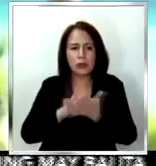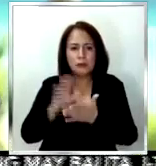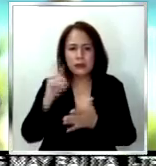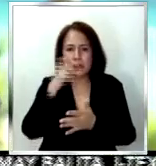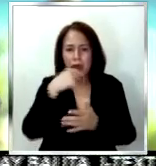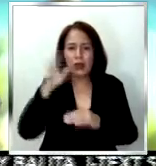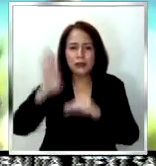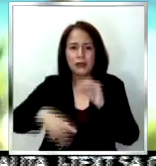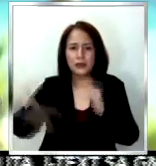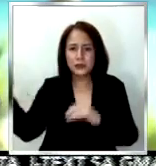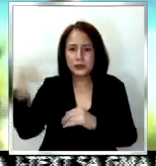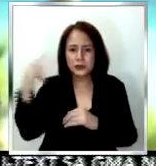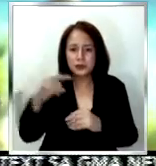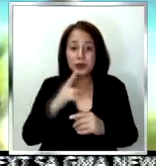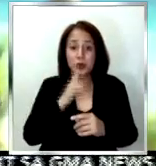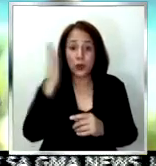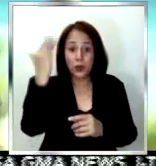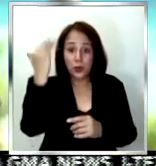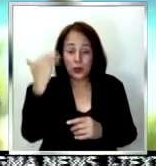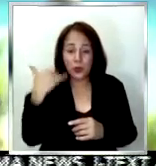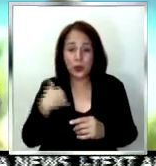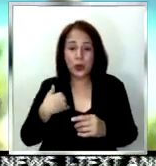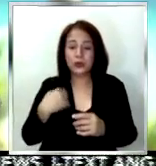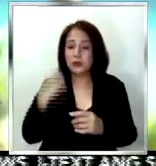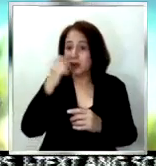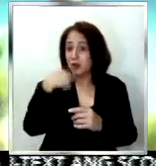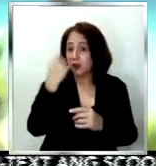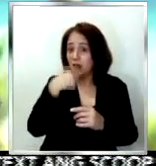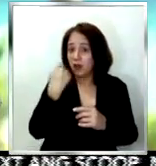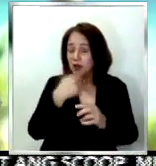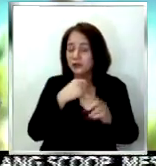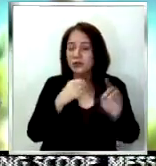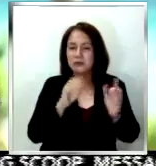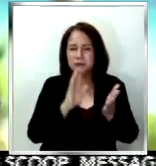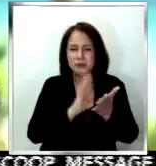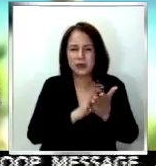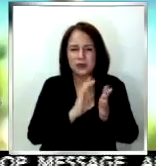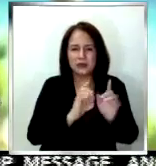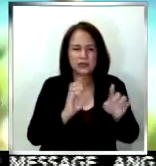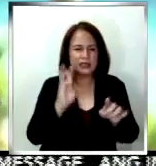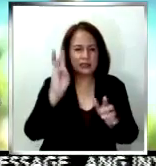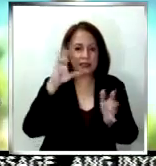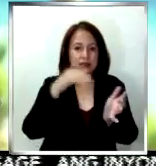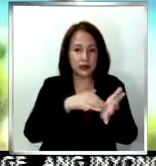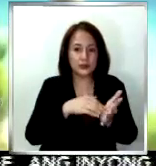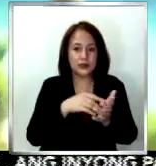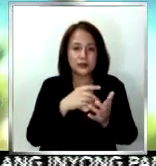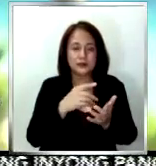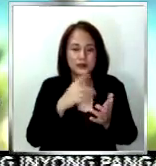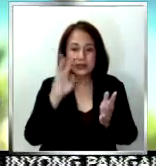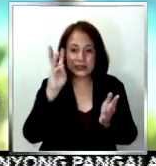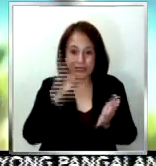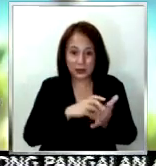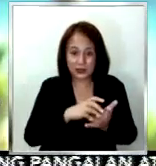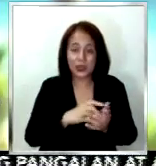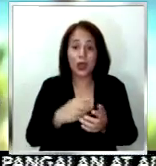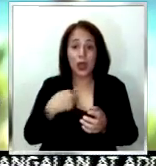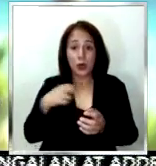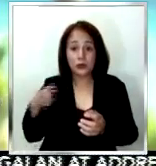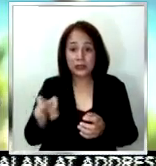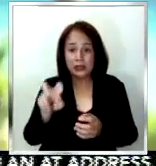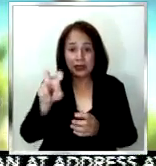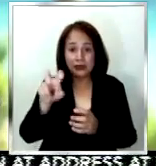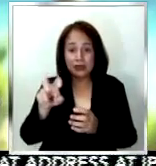kinuha namin na PCR doon. So that's 6,000 pesos, no? Yung ticket namin mura lang, no? So